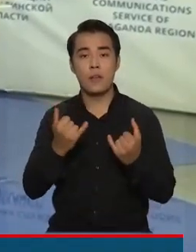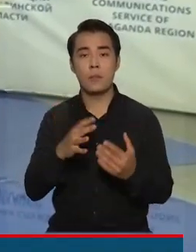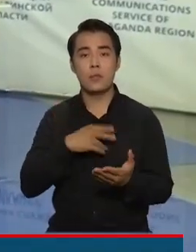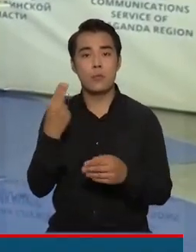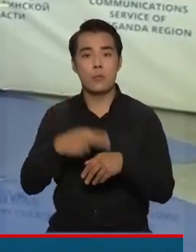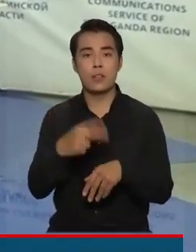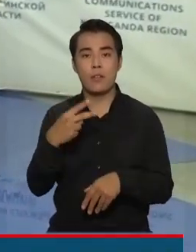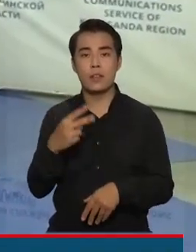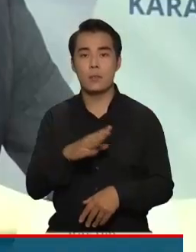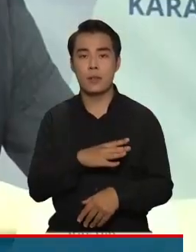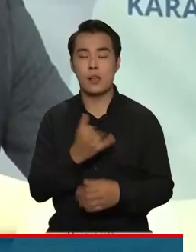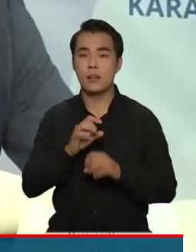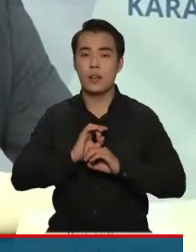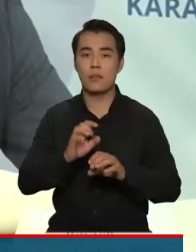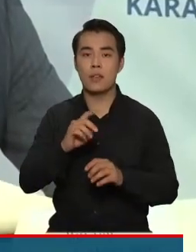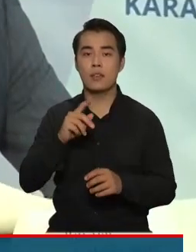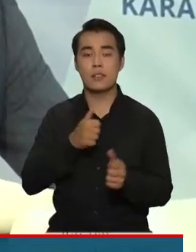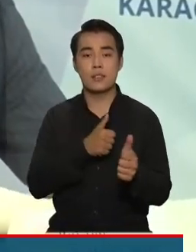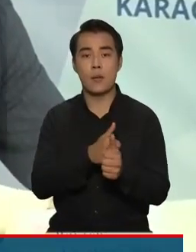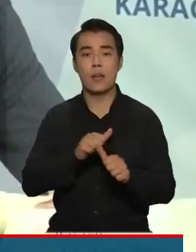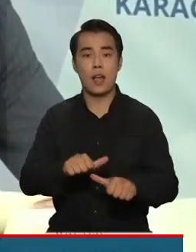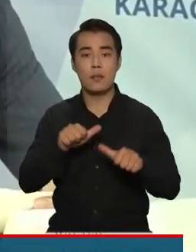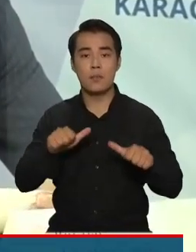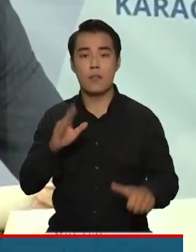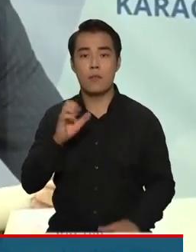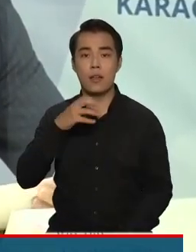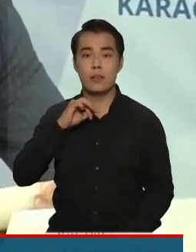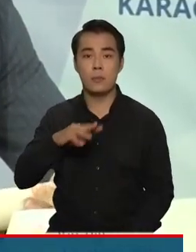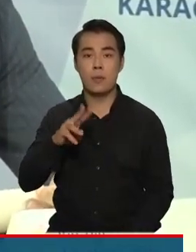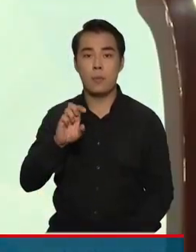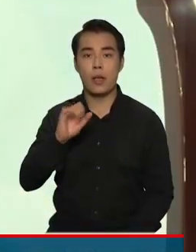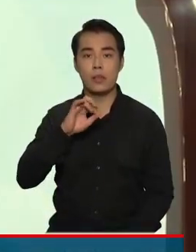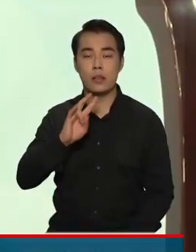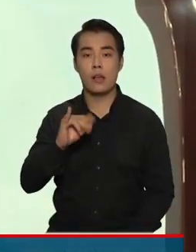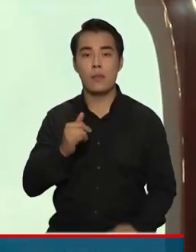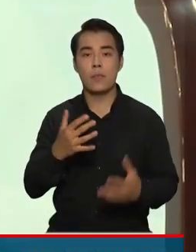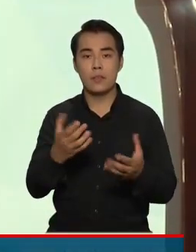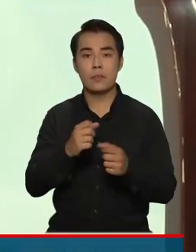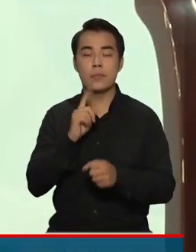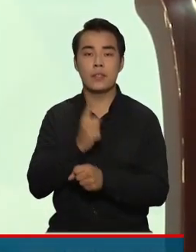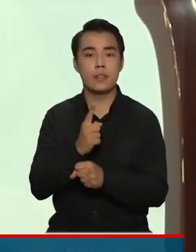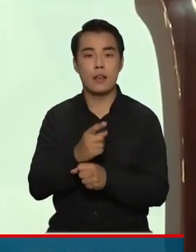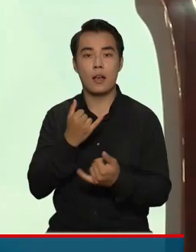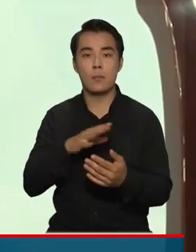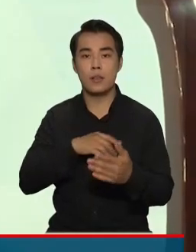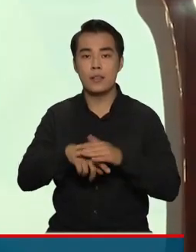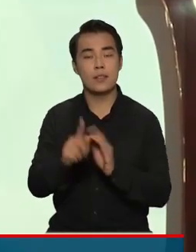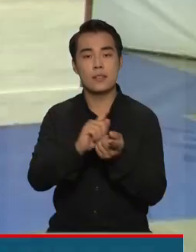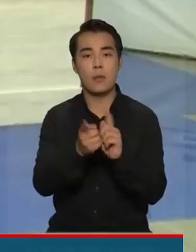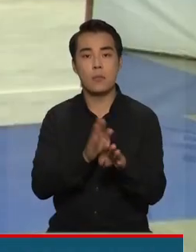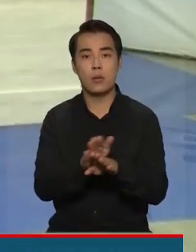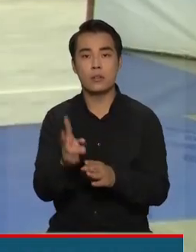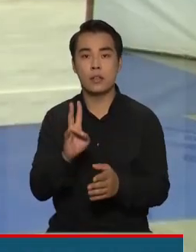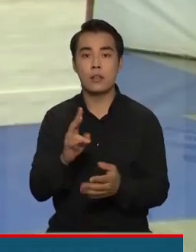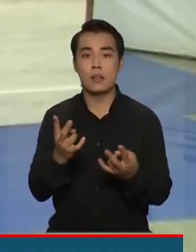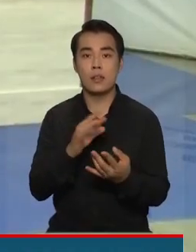взяли около 20, говорит зампредседателя комиссии Вадим Басин. Теперь же использовать ее нельзя. Дано предписание по ее замене.